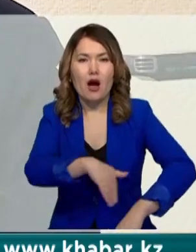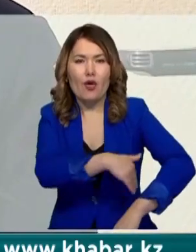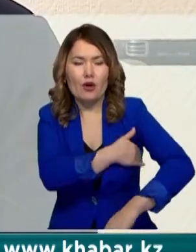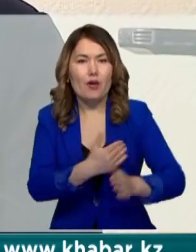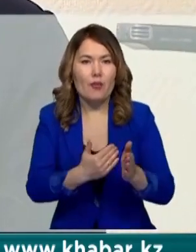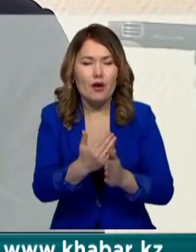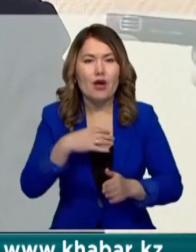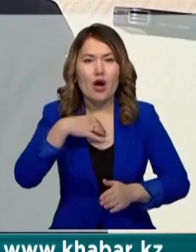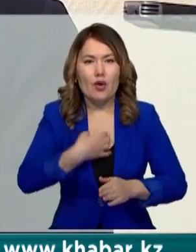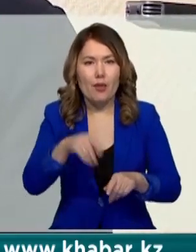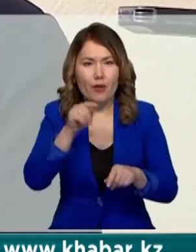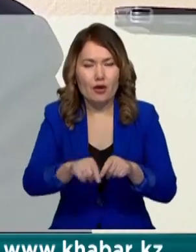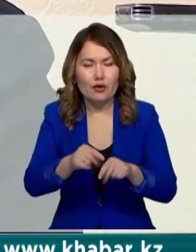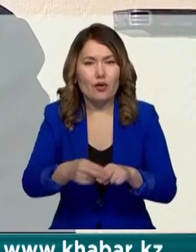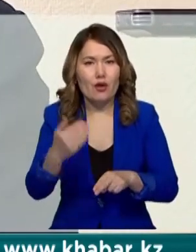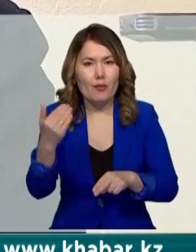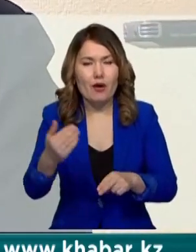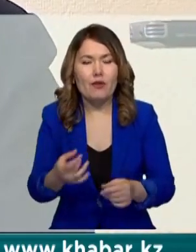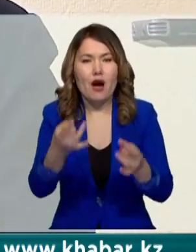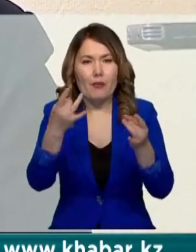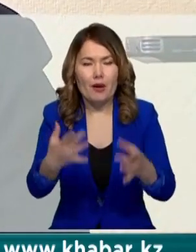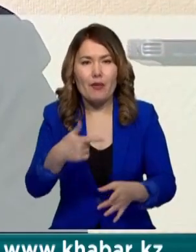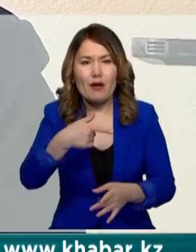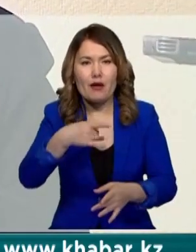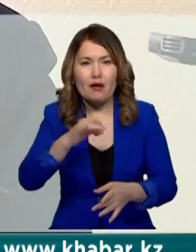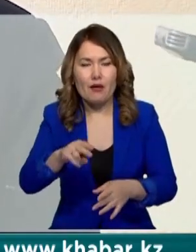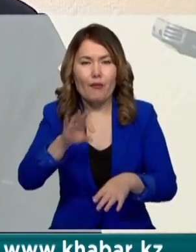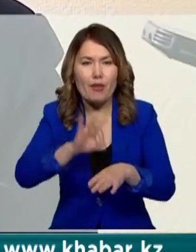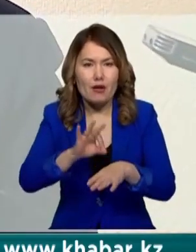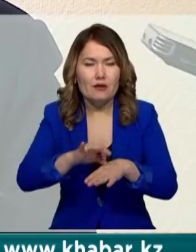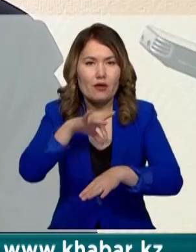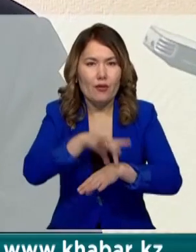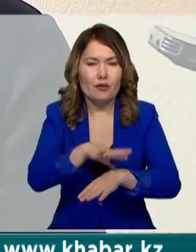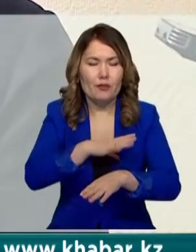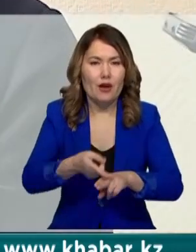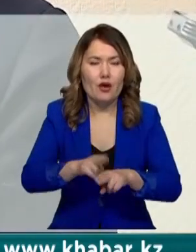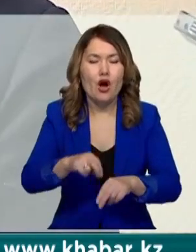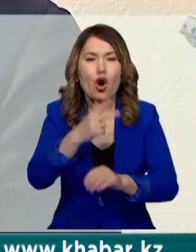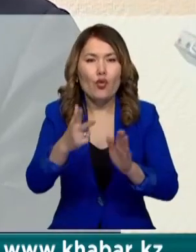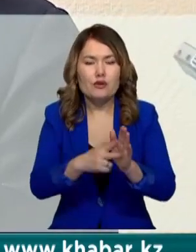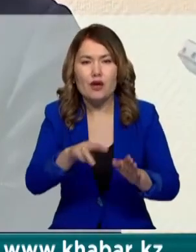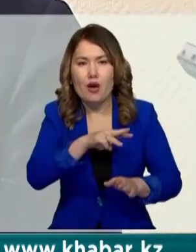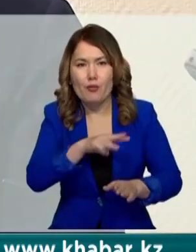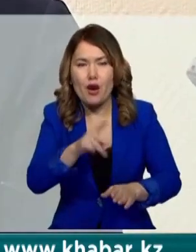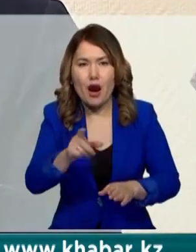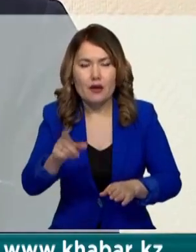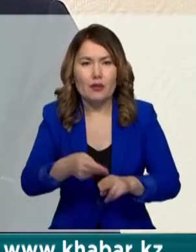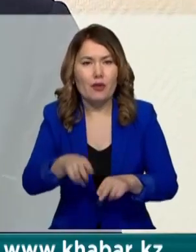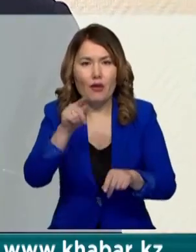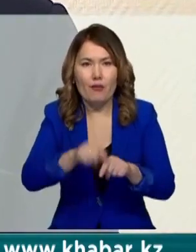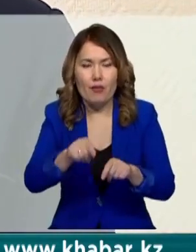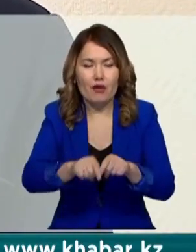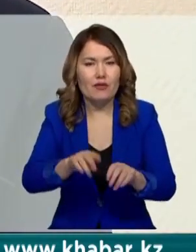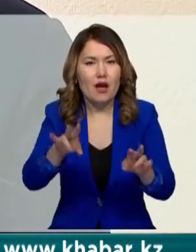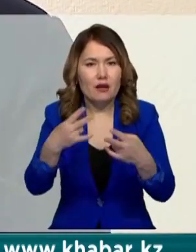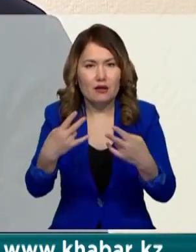көтерілуі жөтілгендерді тексергенде оларда қарапайым тұмау анықталып жатыр. Сол себепті 18 миллион адамда коронавирусқа тексерудің ешқандай